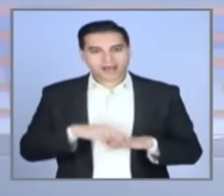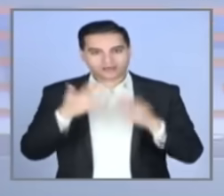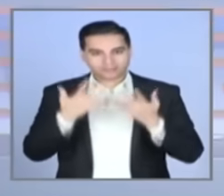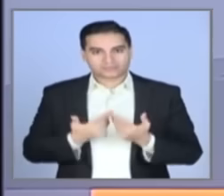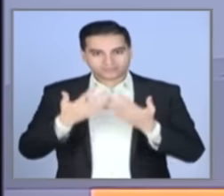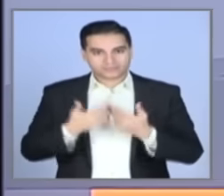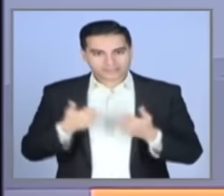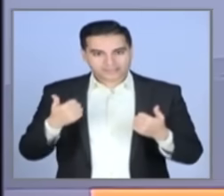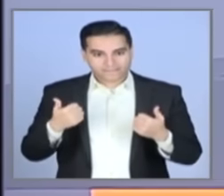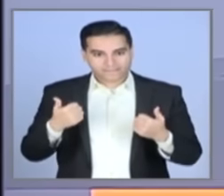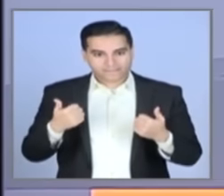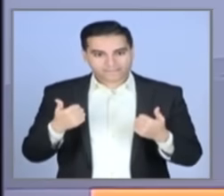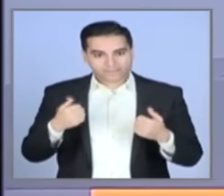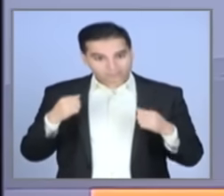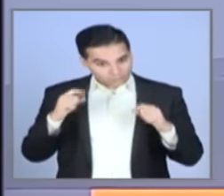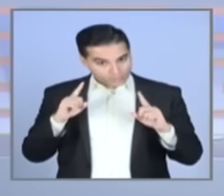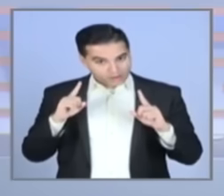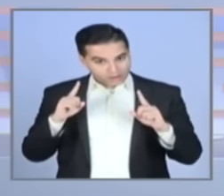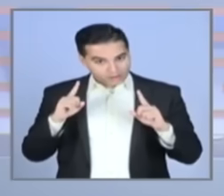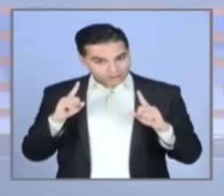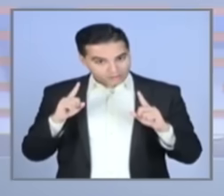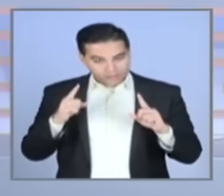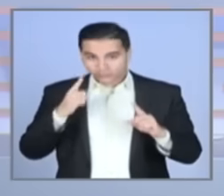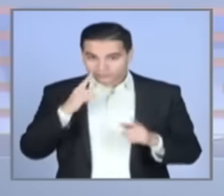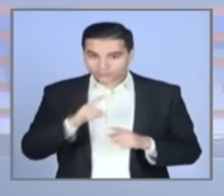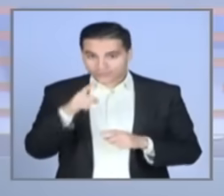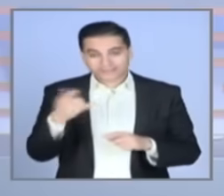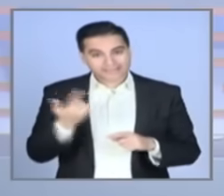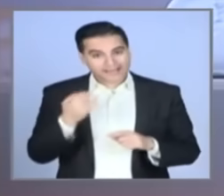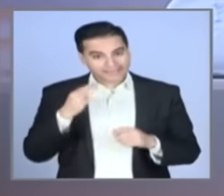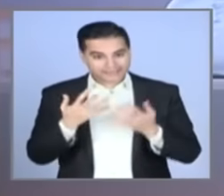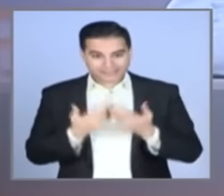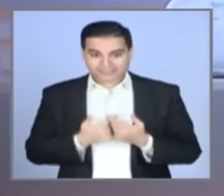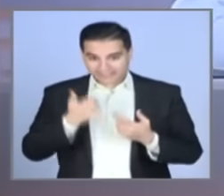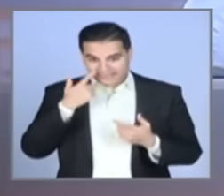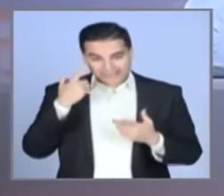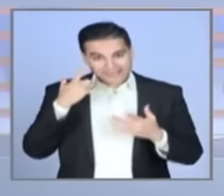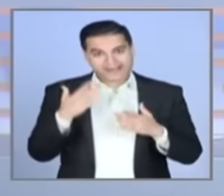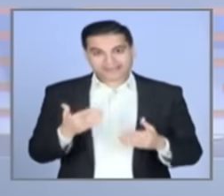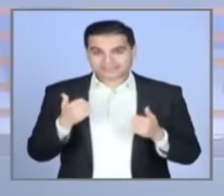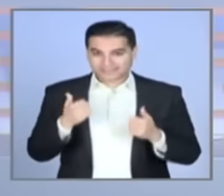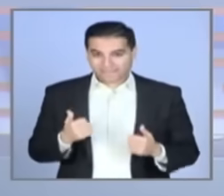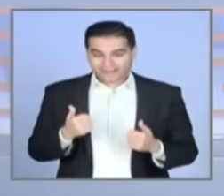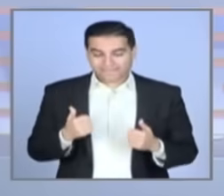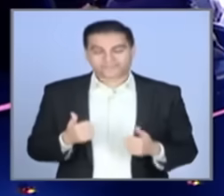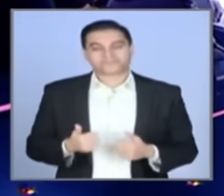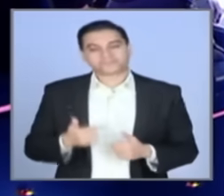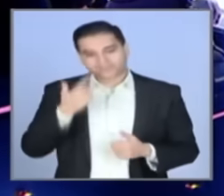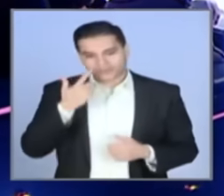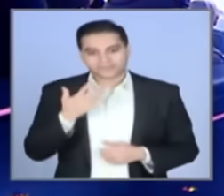قدرات ذهنية. والله. بس سؤال سهل جدا يا باسنت. السؤال